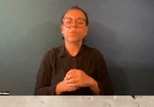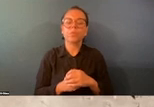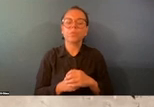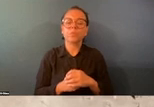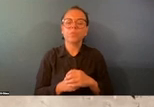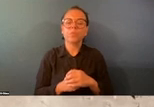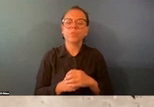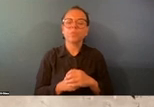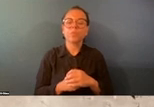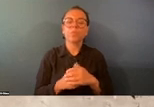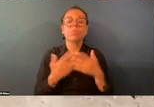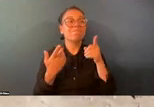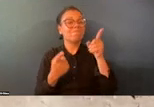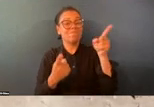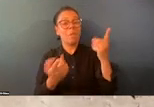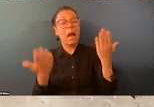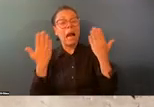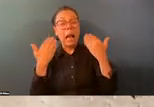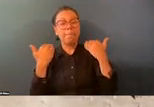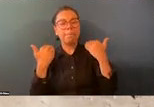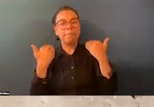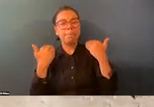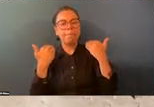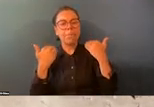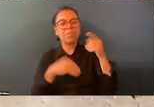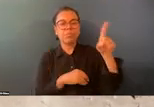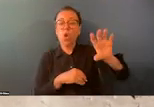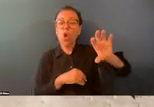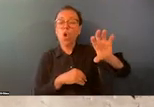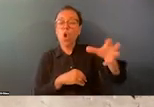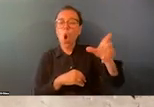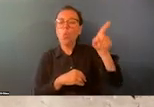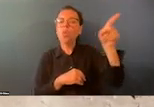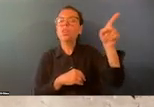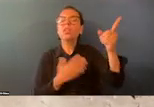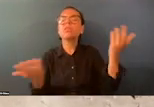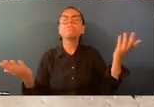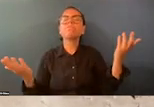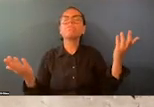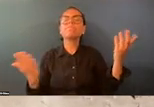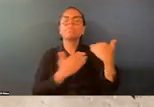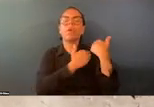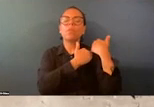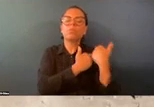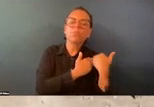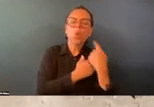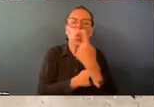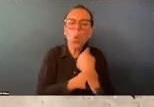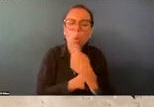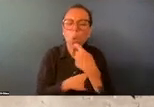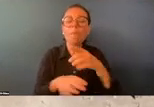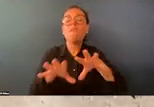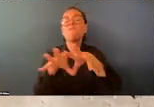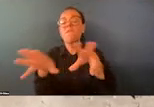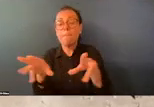А изменение климата в Таджикистане угрожает стабильности семьи и усугубляет страдания,